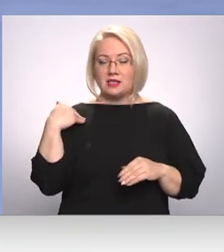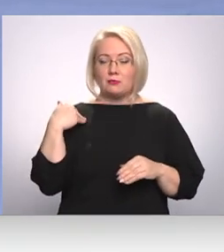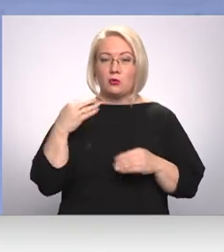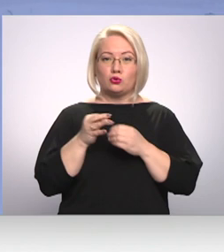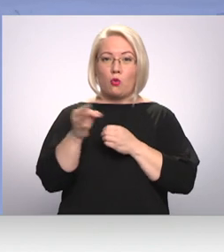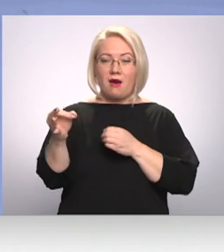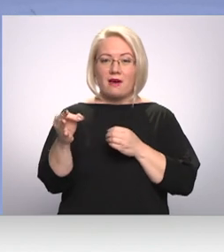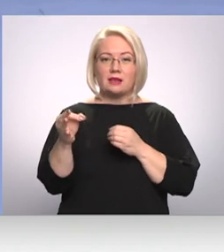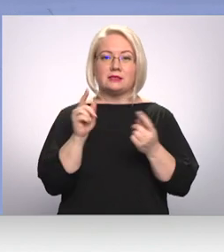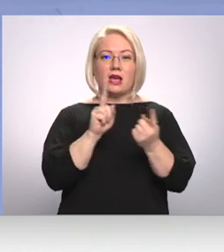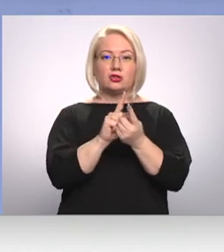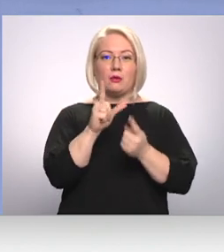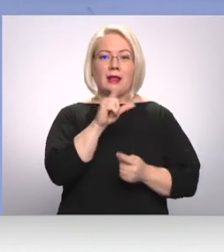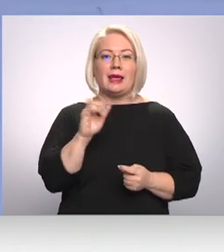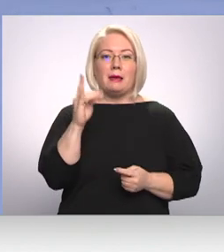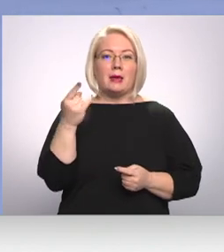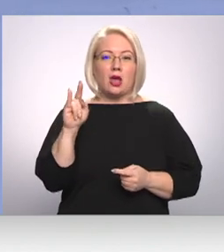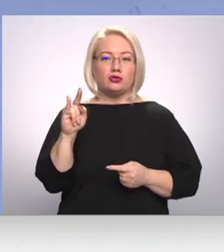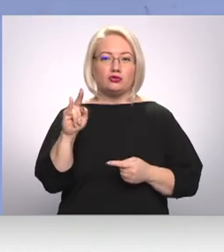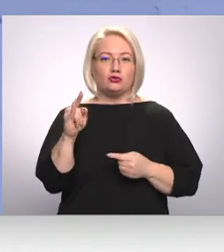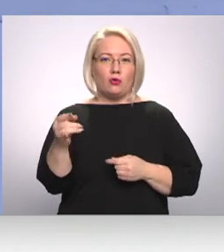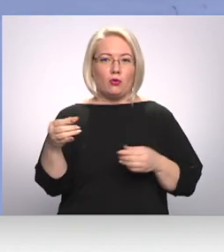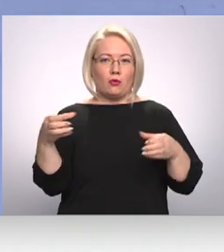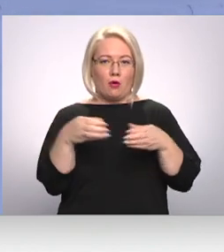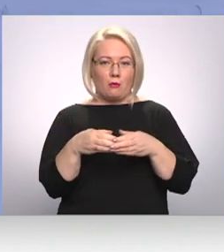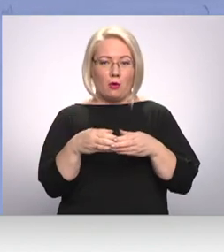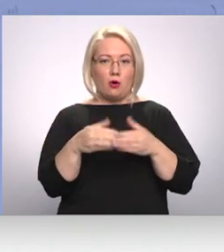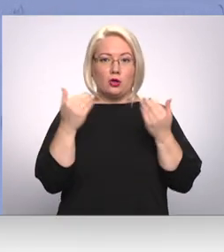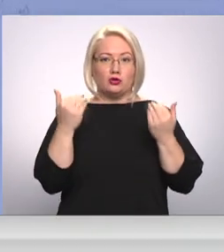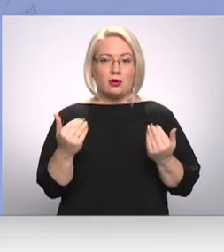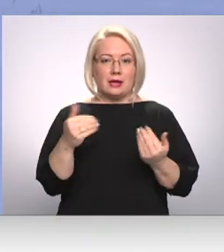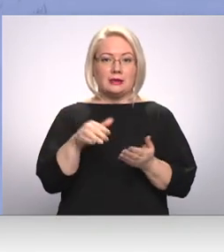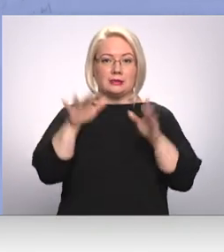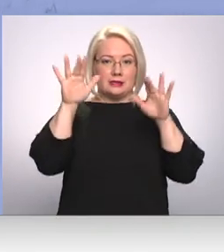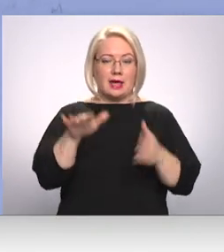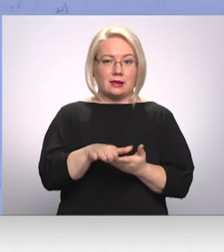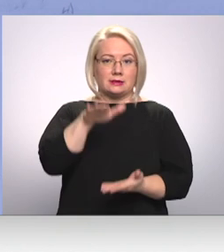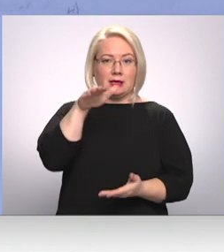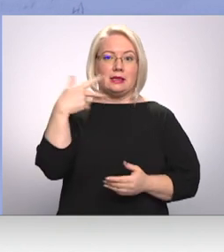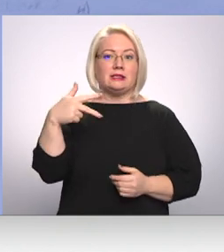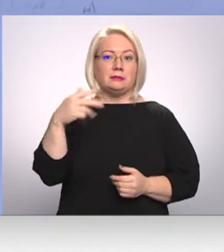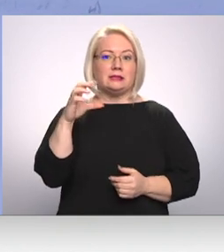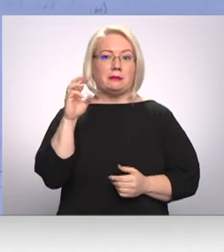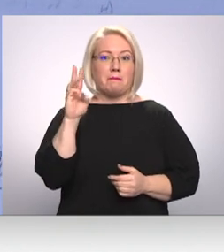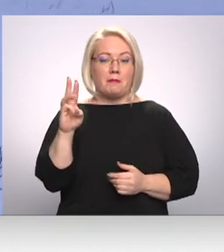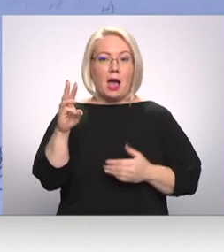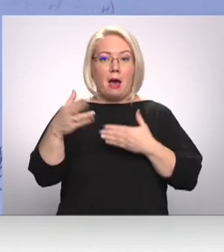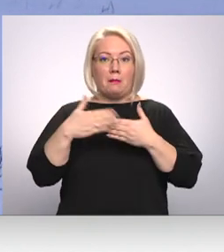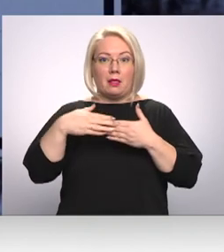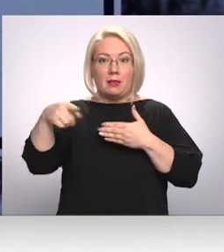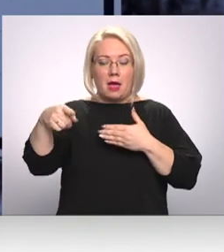un sniegbiezums šeit šodien ir tieši 30 centimetru. Netālu no manis atrodas laimes